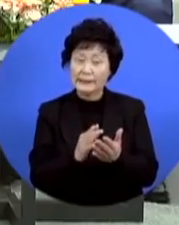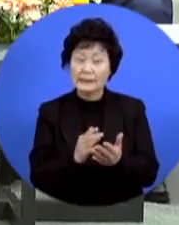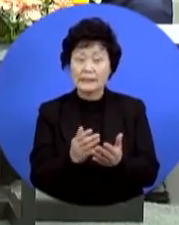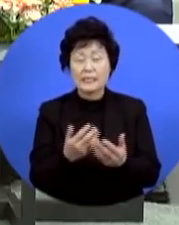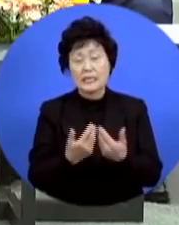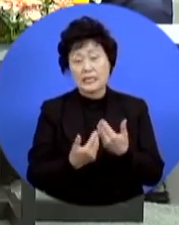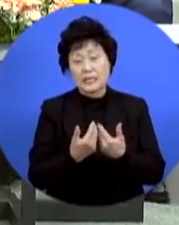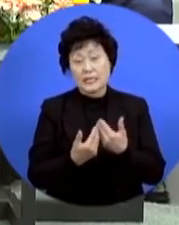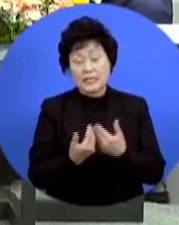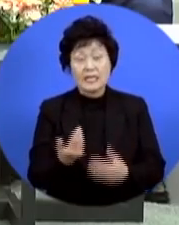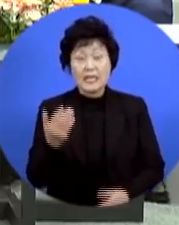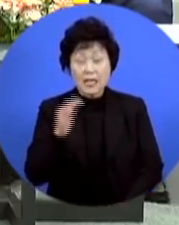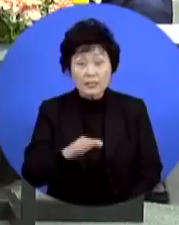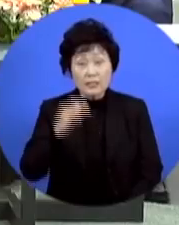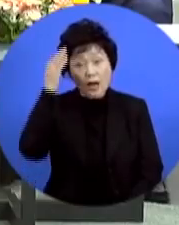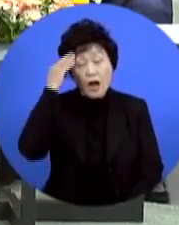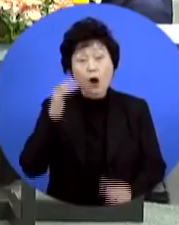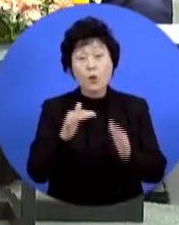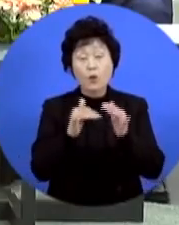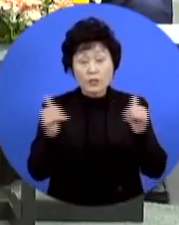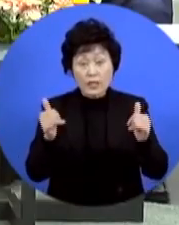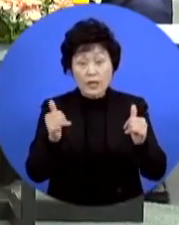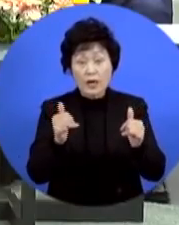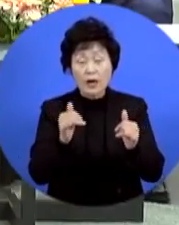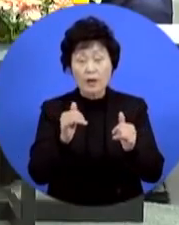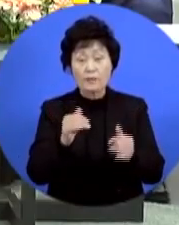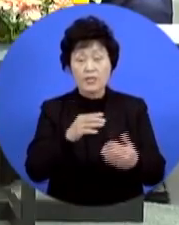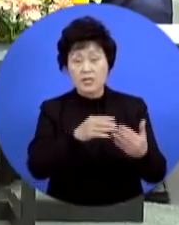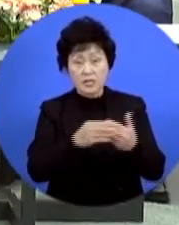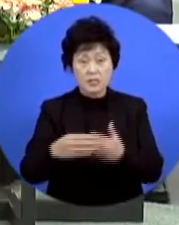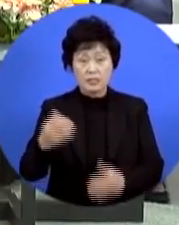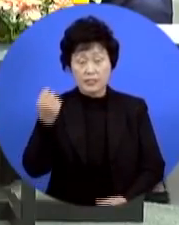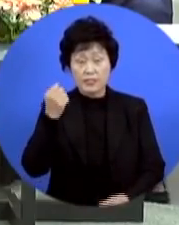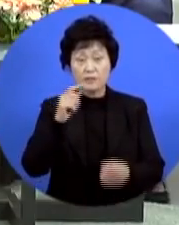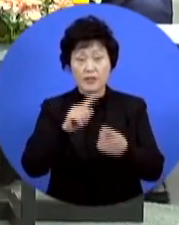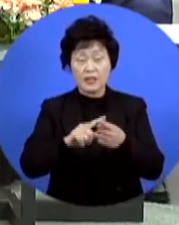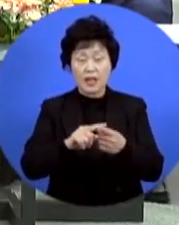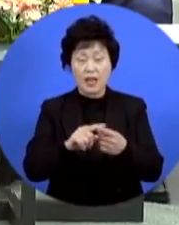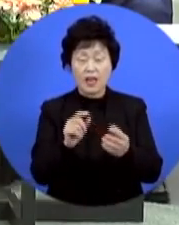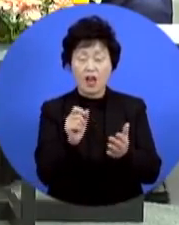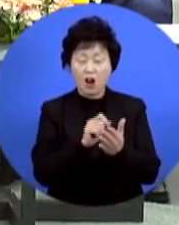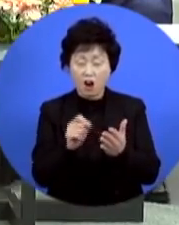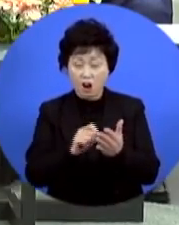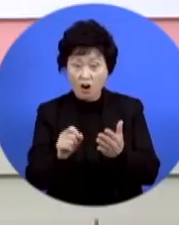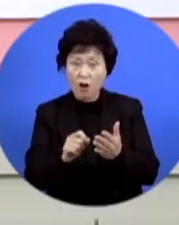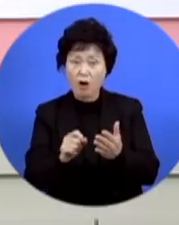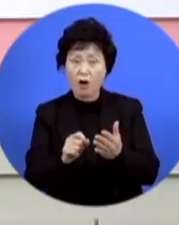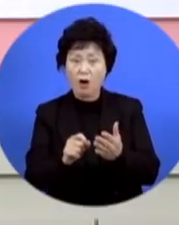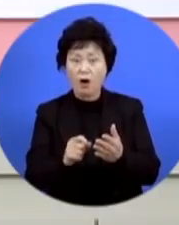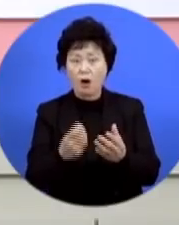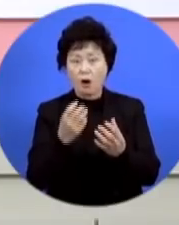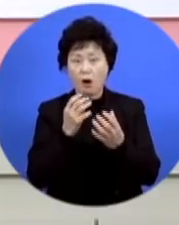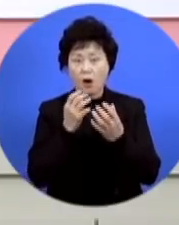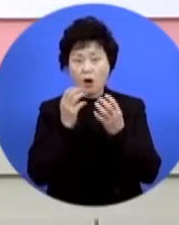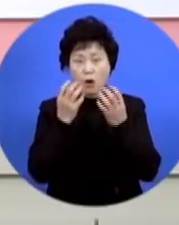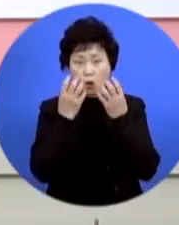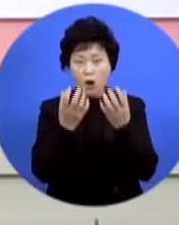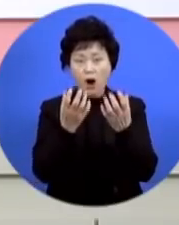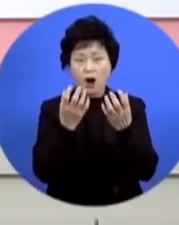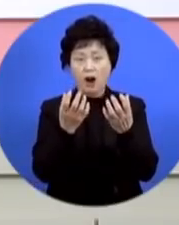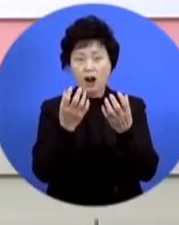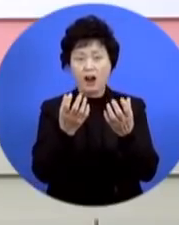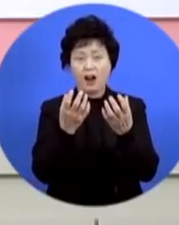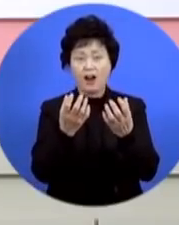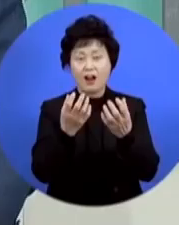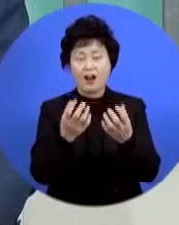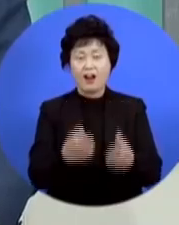이게 국내 작가가 나온 게 처음이었기 때문에 예. 예. 그게 또 그 시대적인 흐름도 좀 있었던 거고. 그리고 목사님은